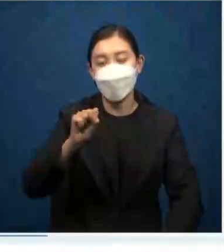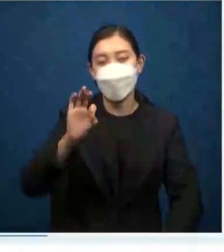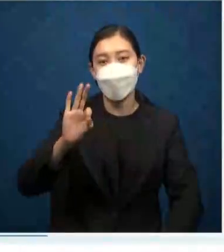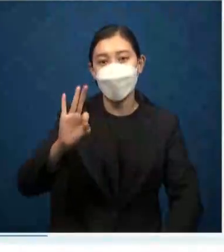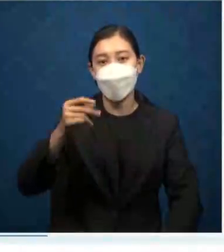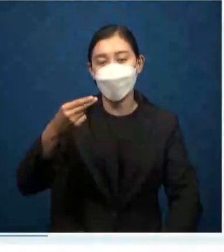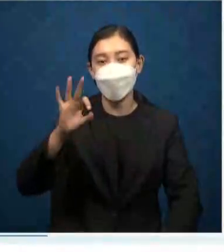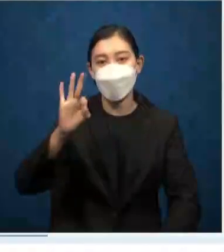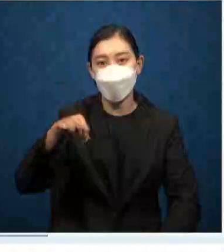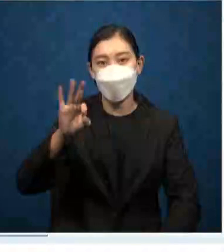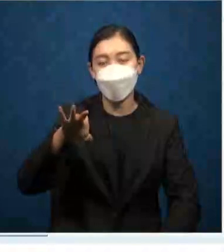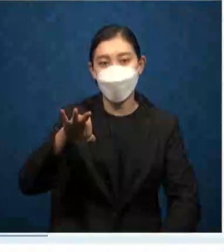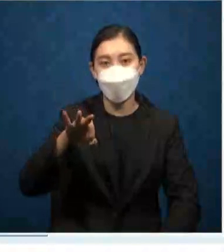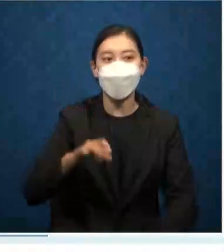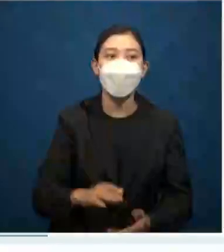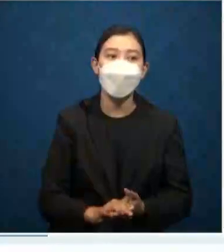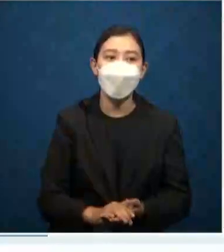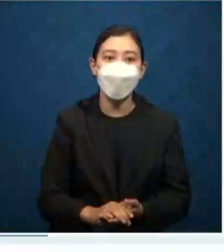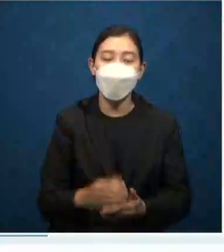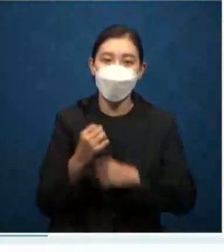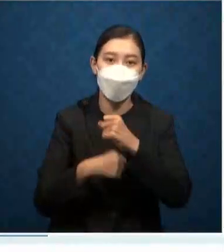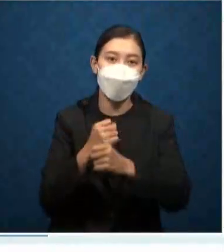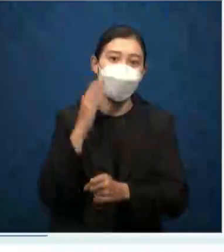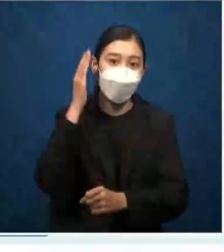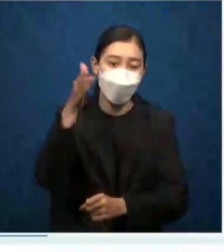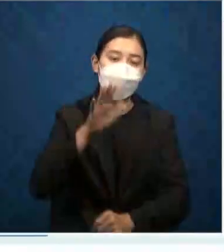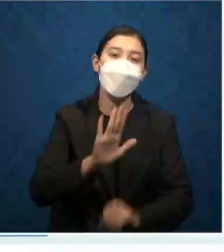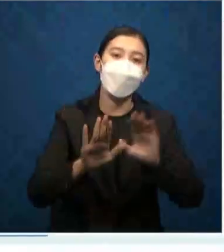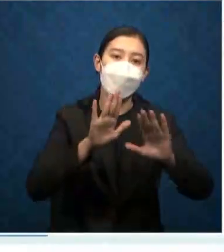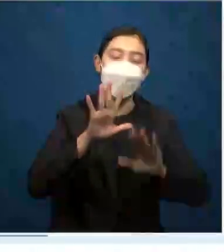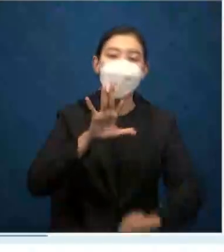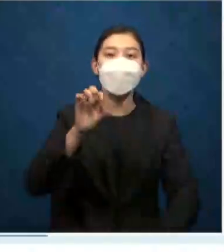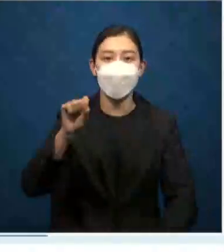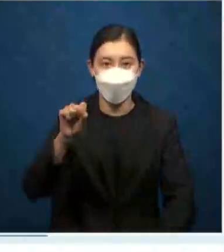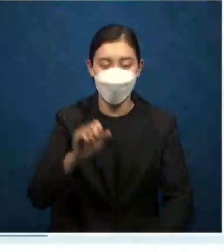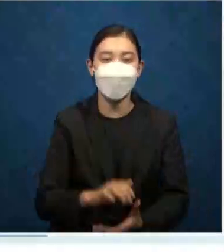499,000 กว่าบาทครับปีหน้า 500,000 แน่นอนพอเอา2ยอดนี้มาบวกกันนะครับ